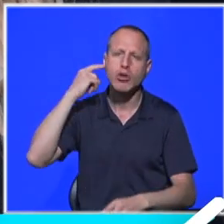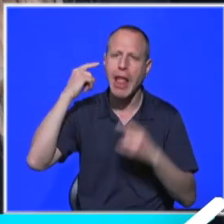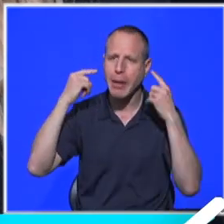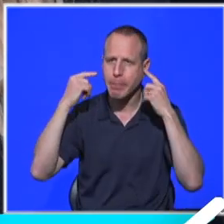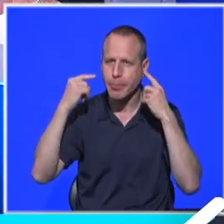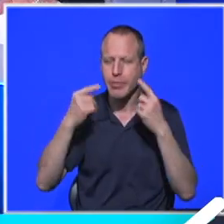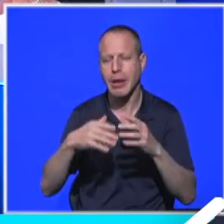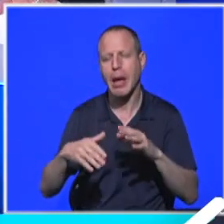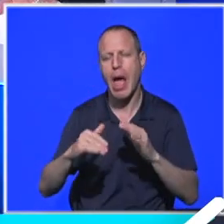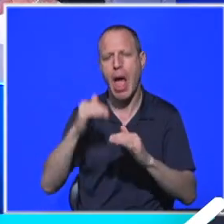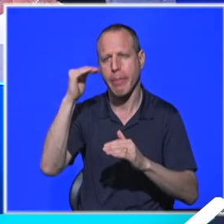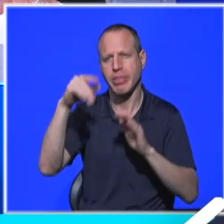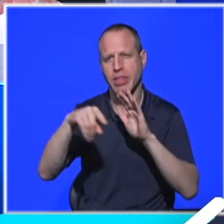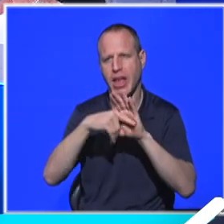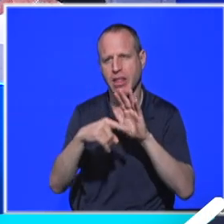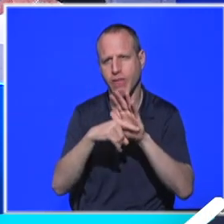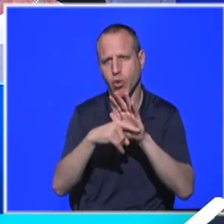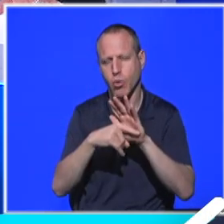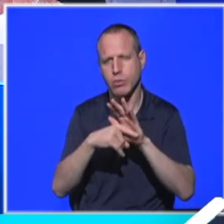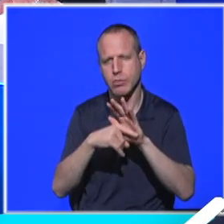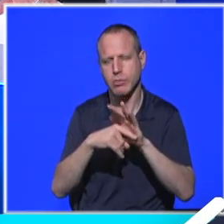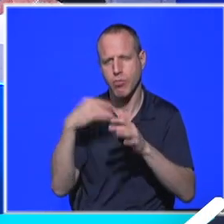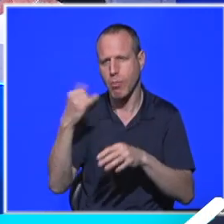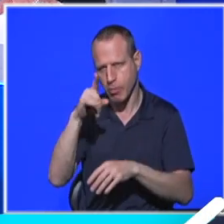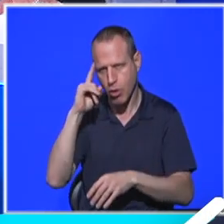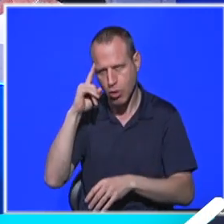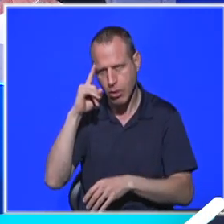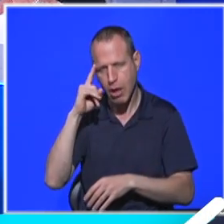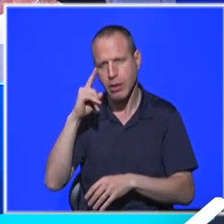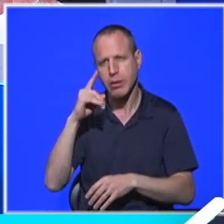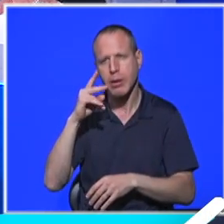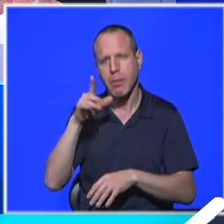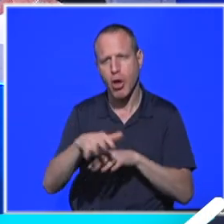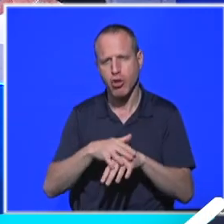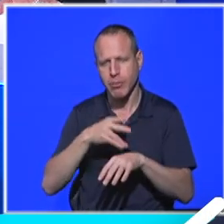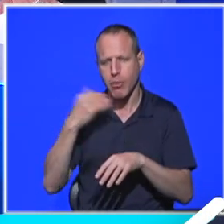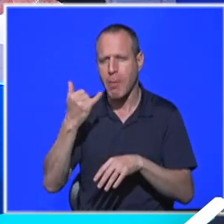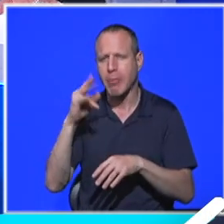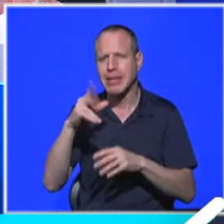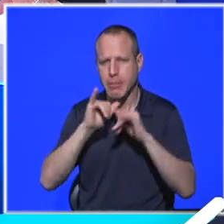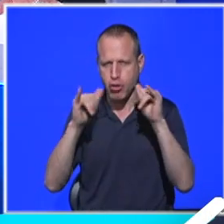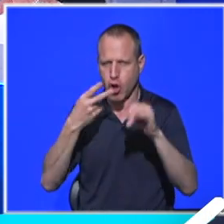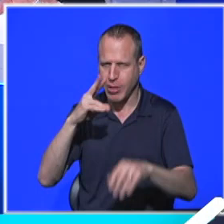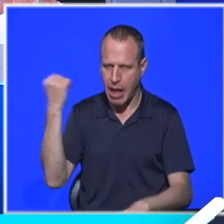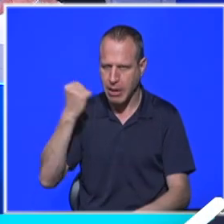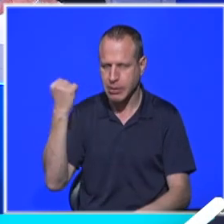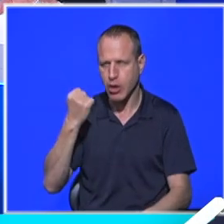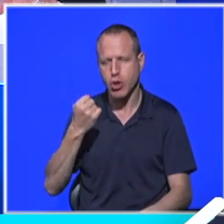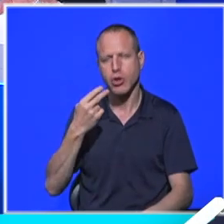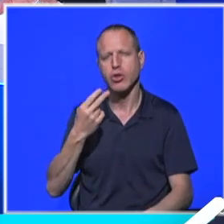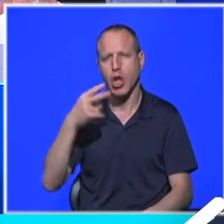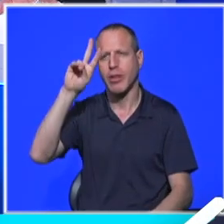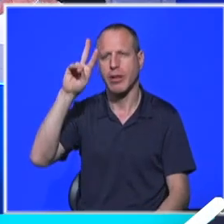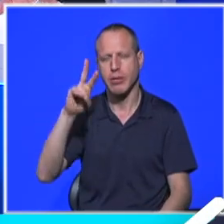מפלס הנגטיביות, הם כל פעם, אתה יודע, מרגישים שהם צריכים לצעוק יותר חזק. עוד יותר,